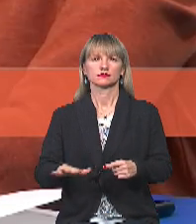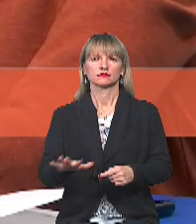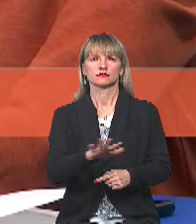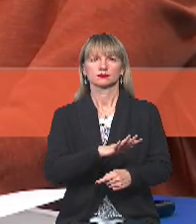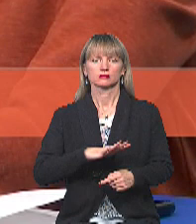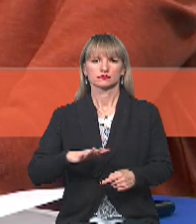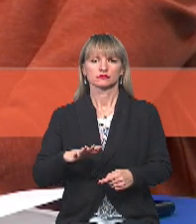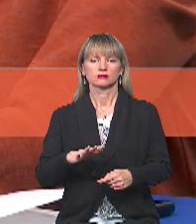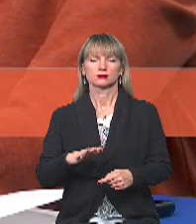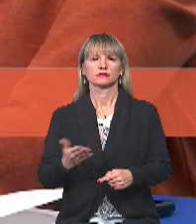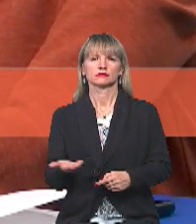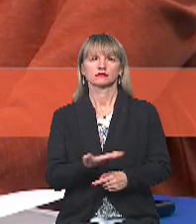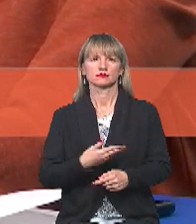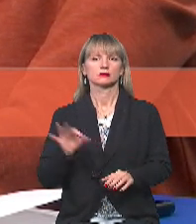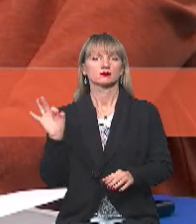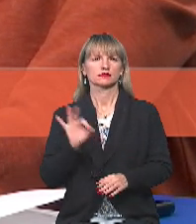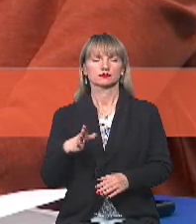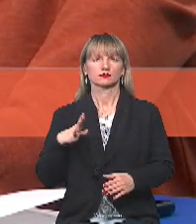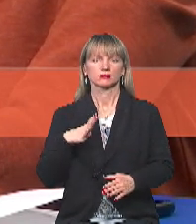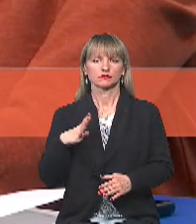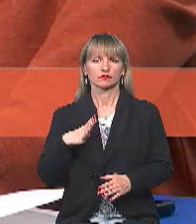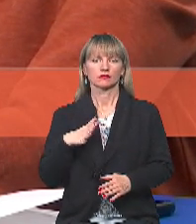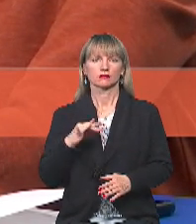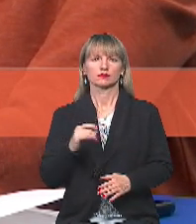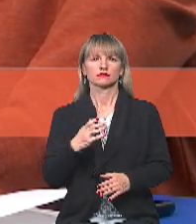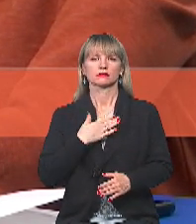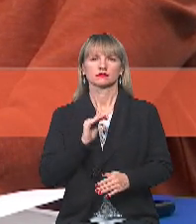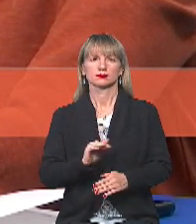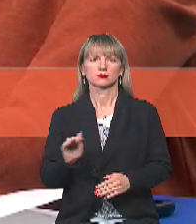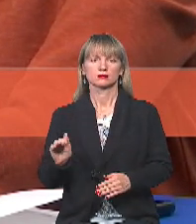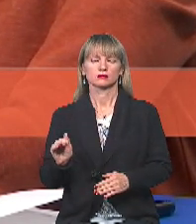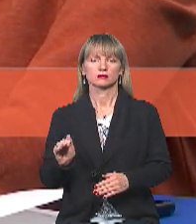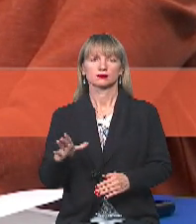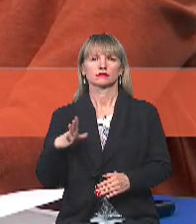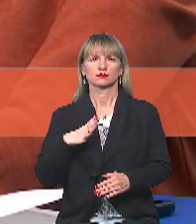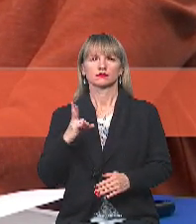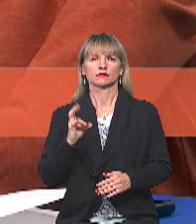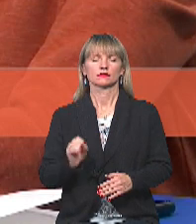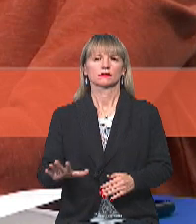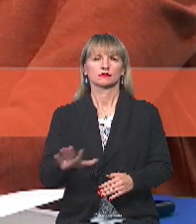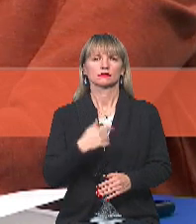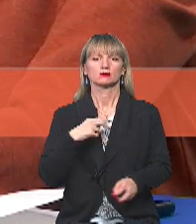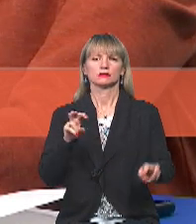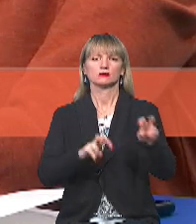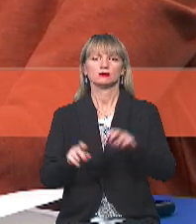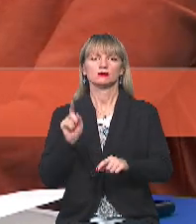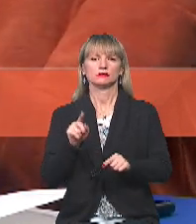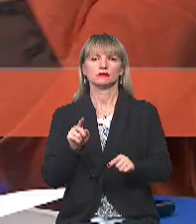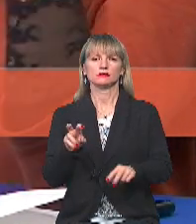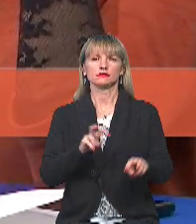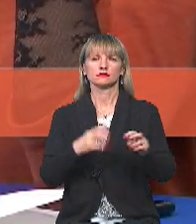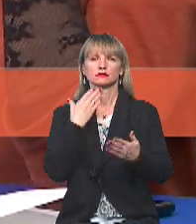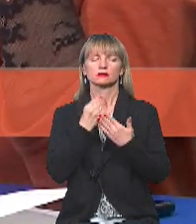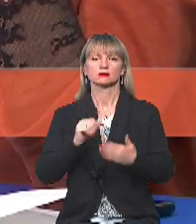Майдан. Ми часто бували і з моїми дітьми ми були на Майдані. Ми шукали там, вони шукали